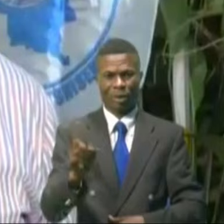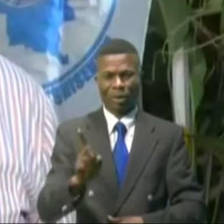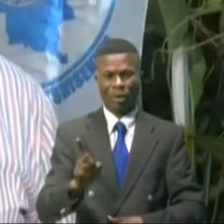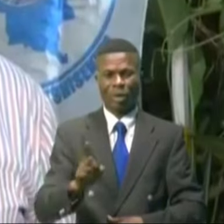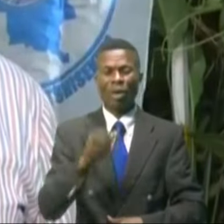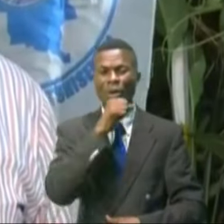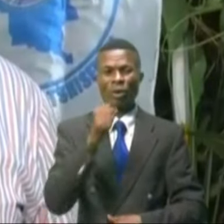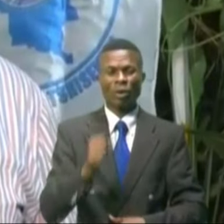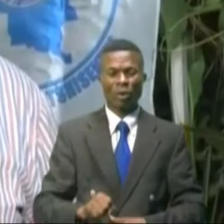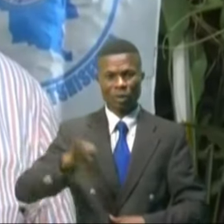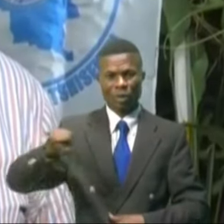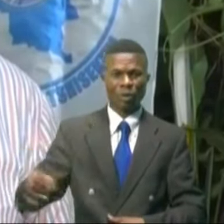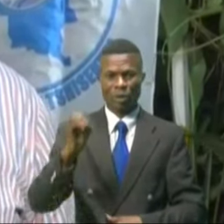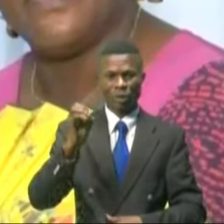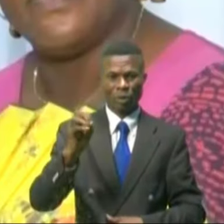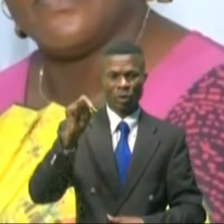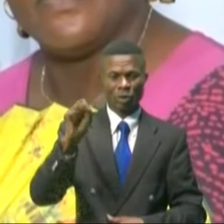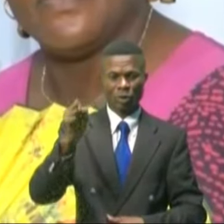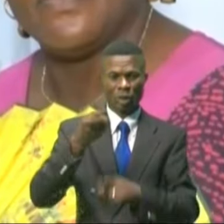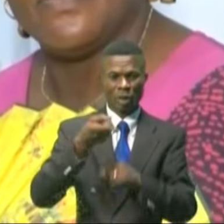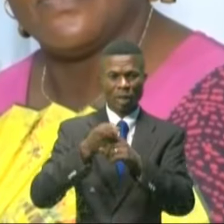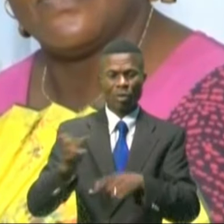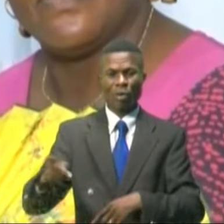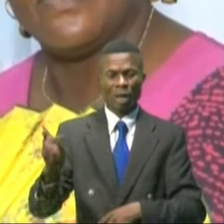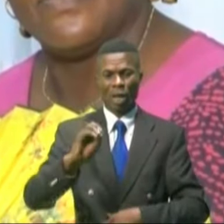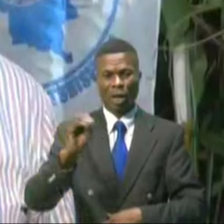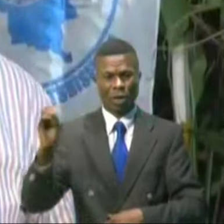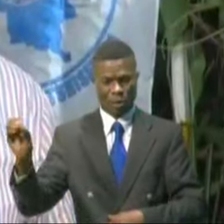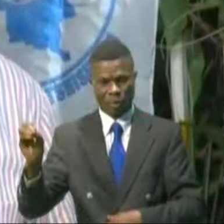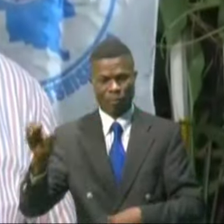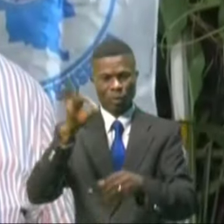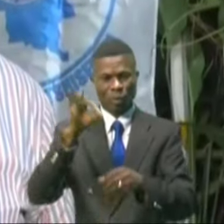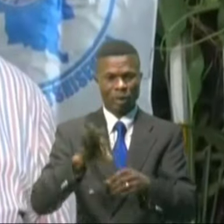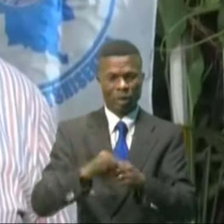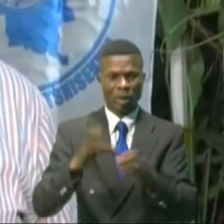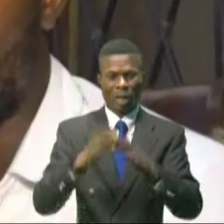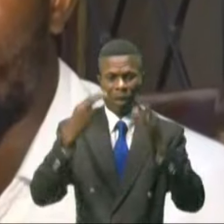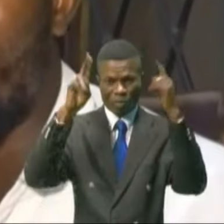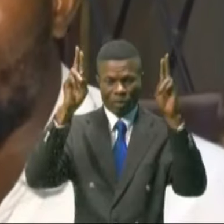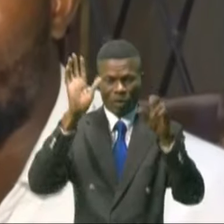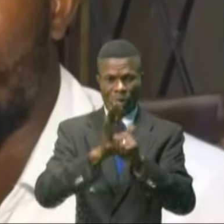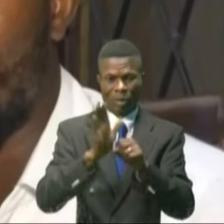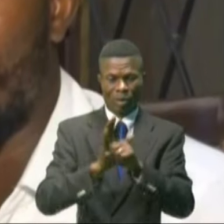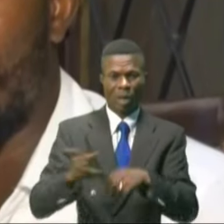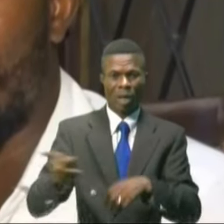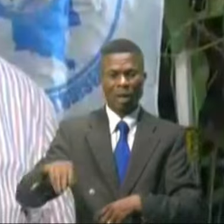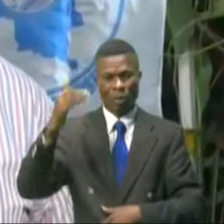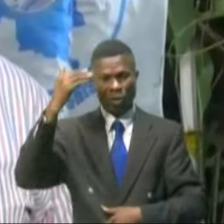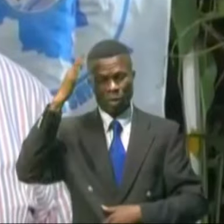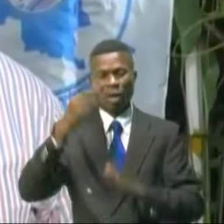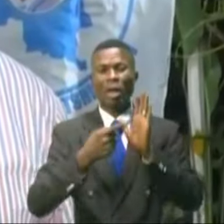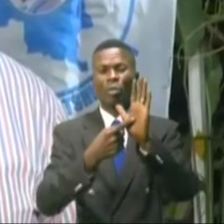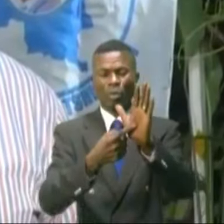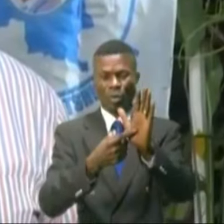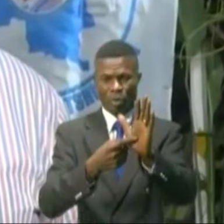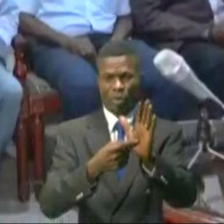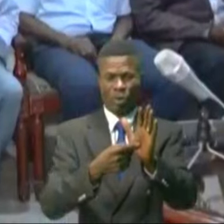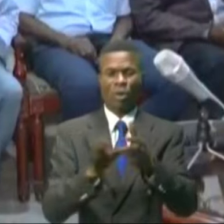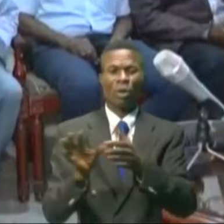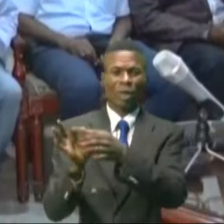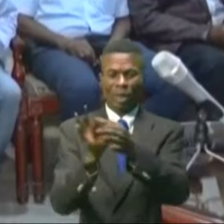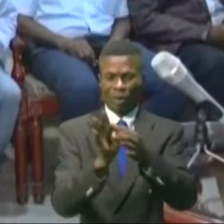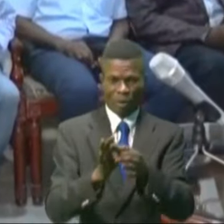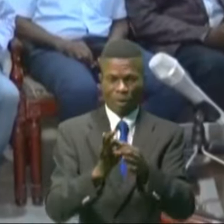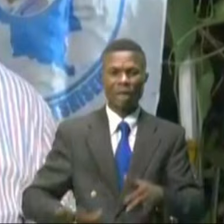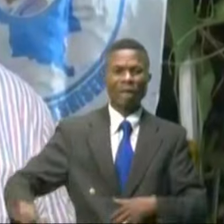patriarche Jonas Mukamba, originaire du Kassai oriental, a été élu avec succès à l'Équateur pour démontrer l'union de